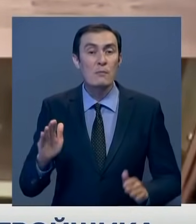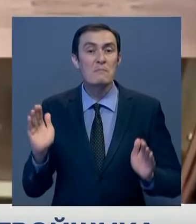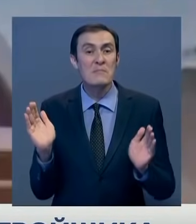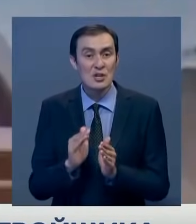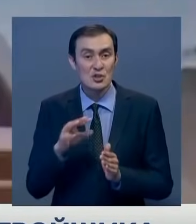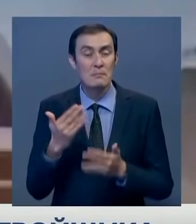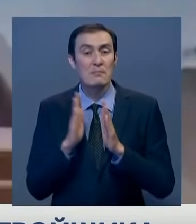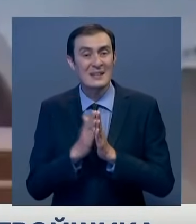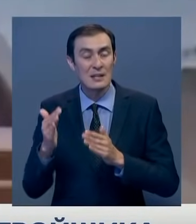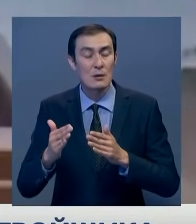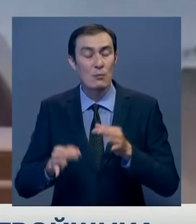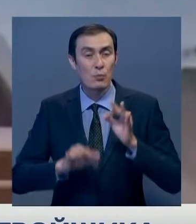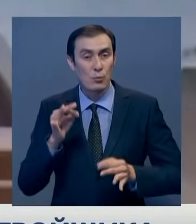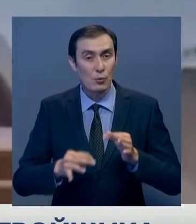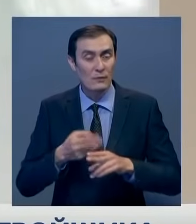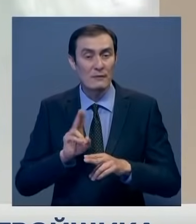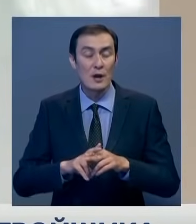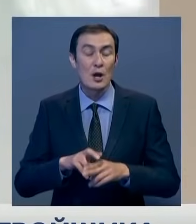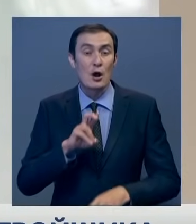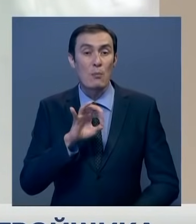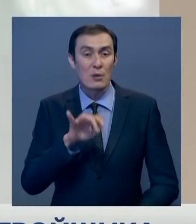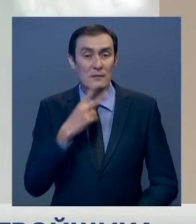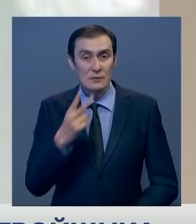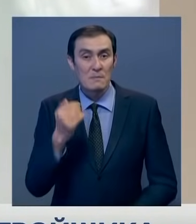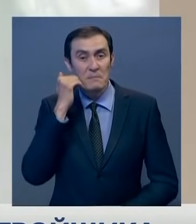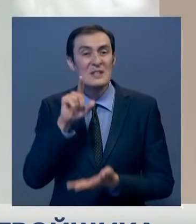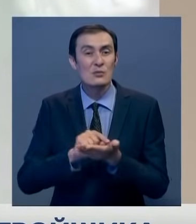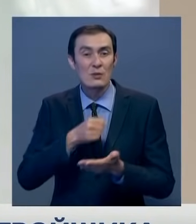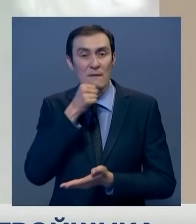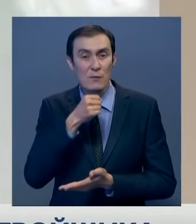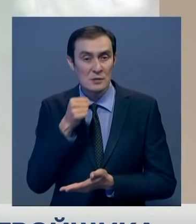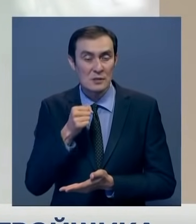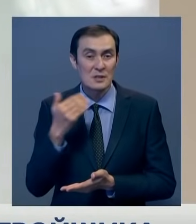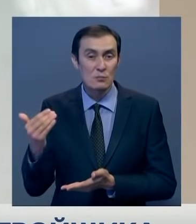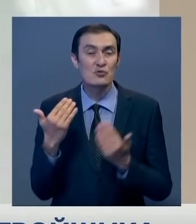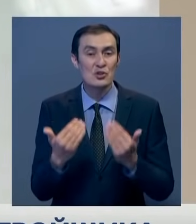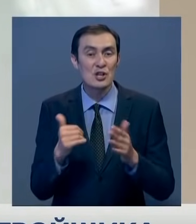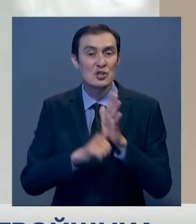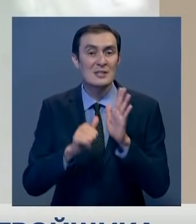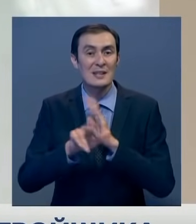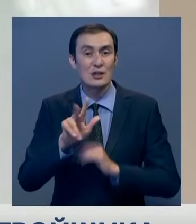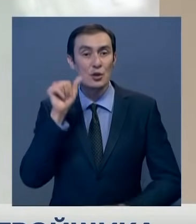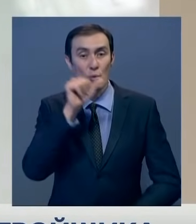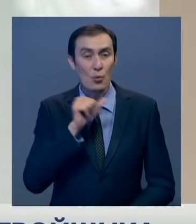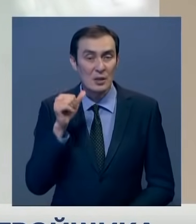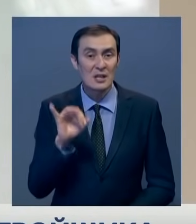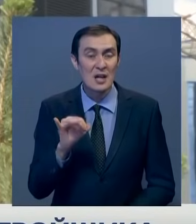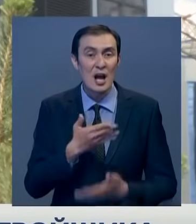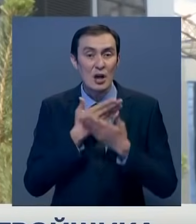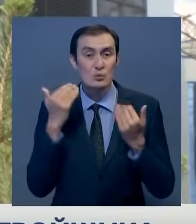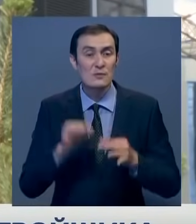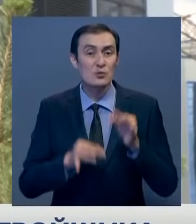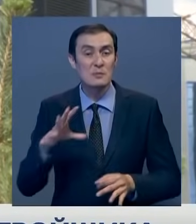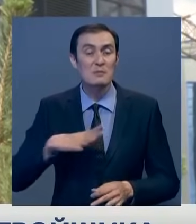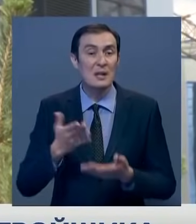просил прокурор. При вынесении приговора Болат Пазылов учел пенсионный возраст застройщика. Ему сейчас 63 года и отсутствие